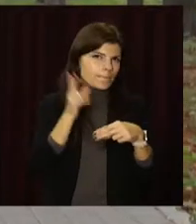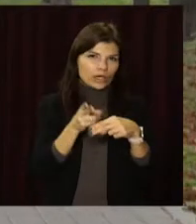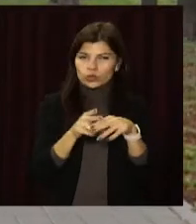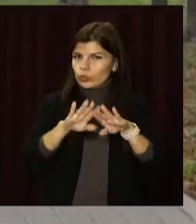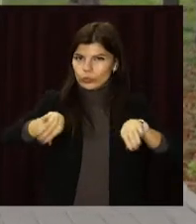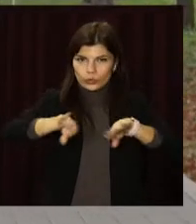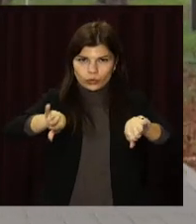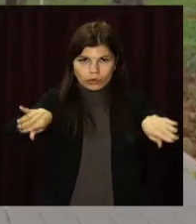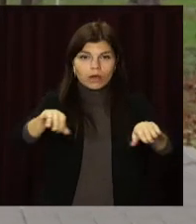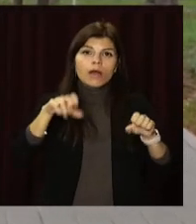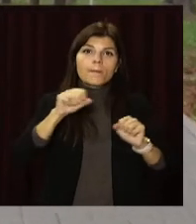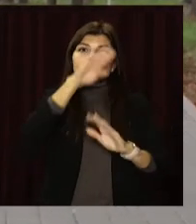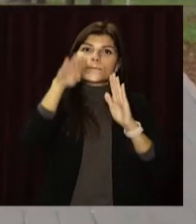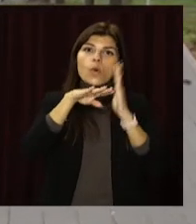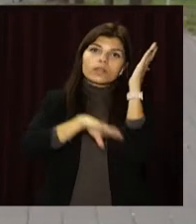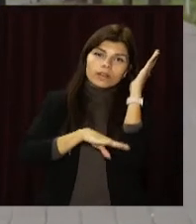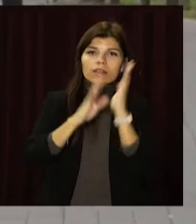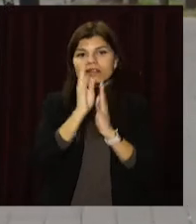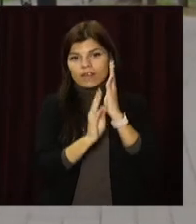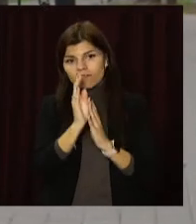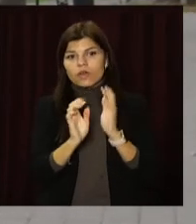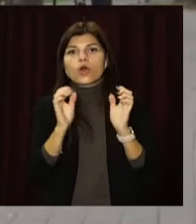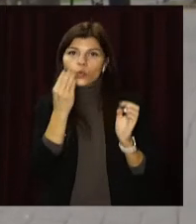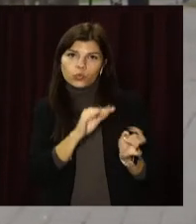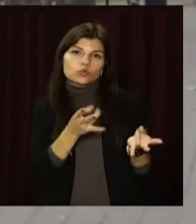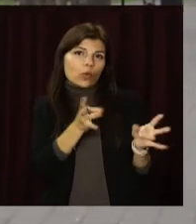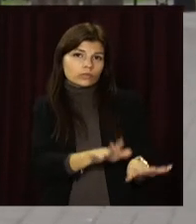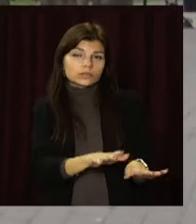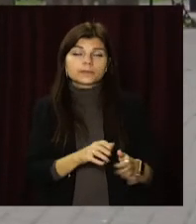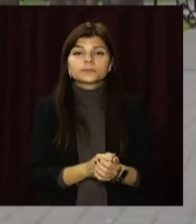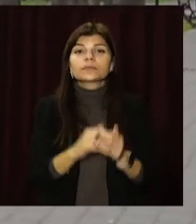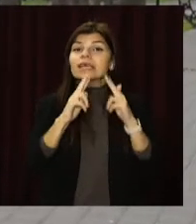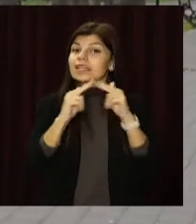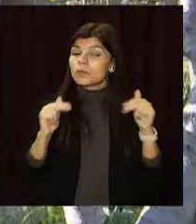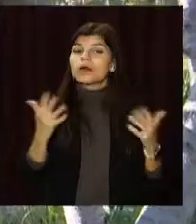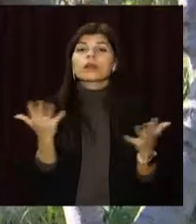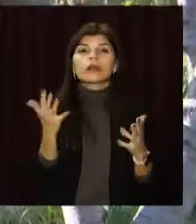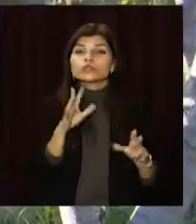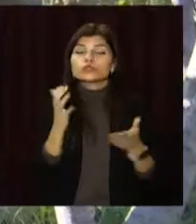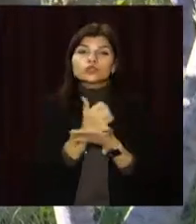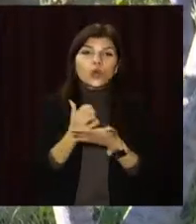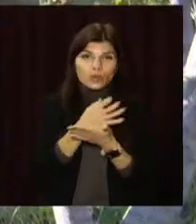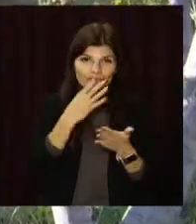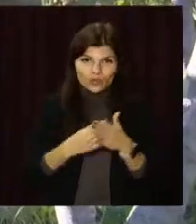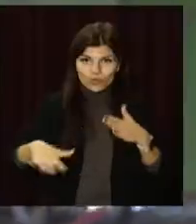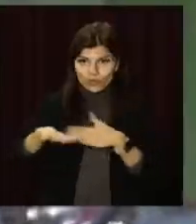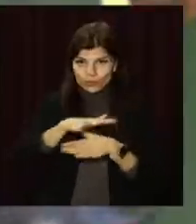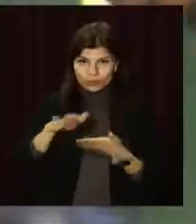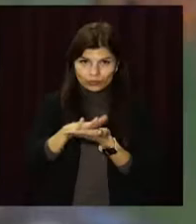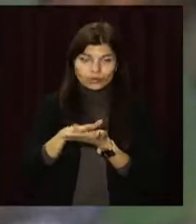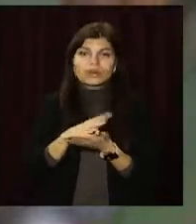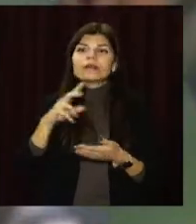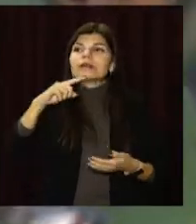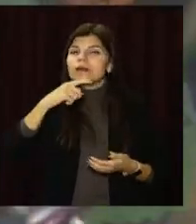ходять, а там десь під деревами, на траві їх варто залишати. Дніпрянам, які збираються наводити лад на своїх ділянках, екологи